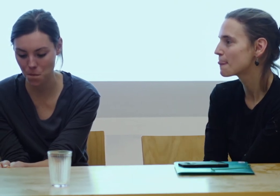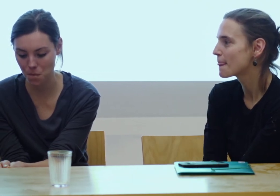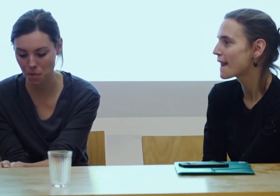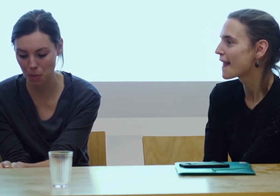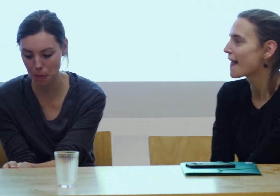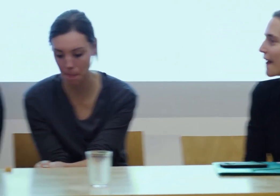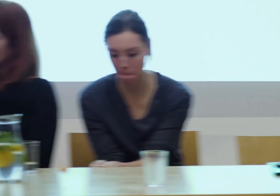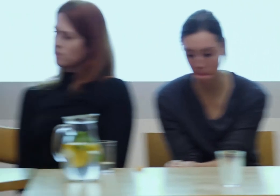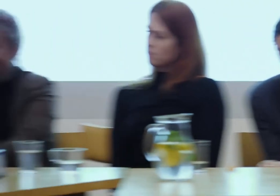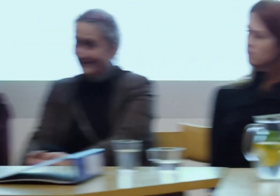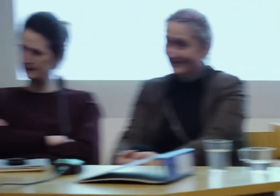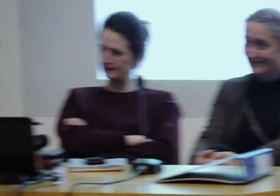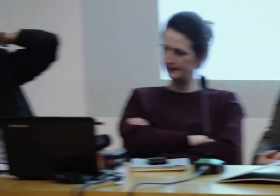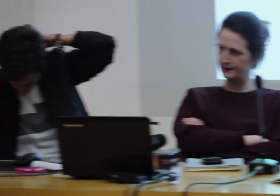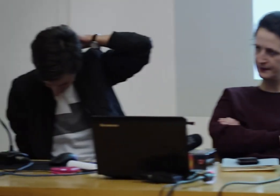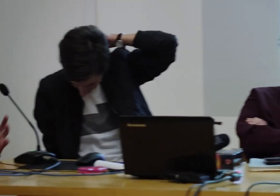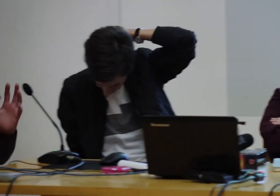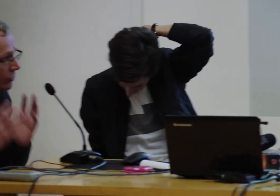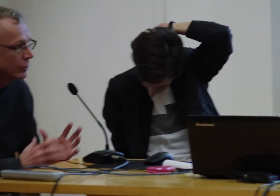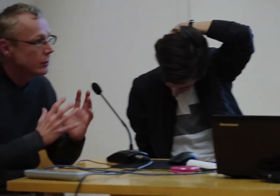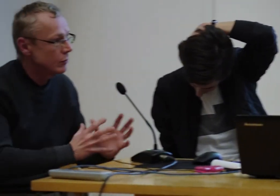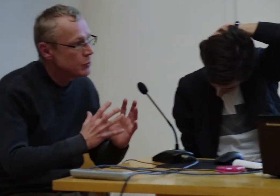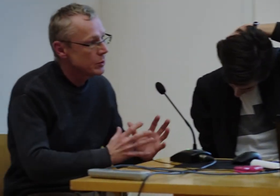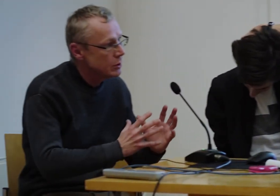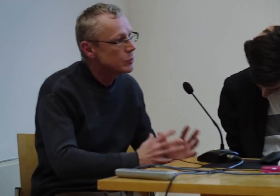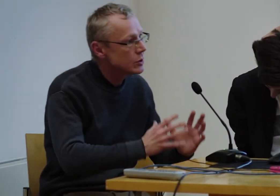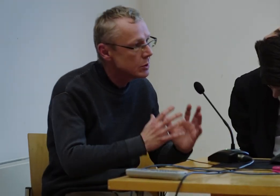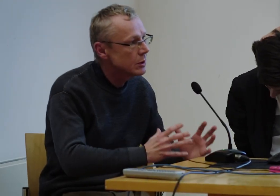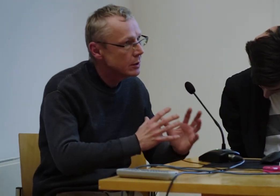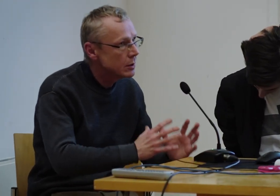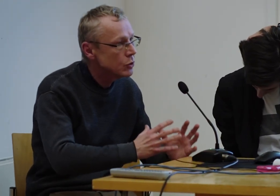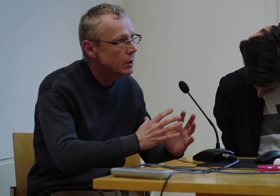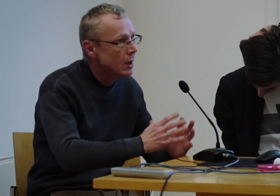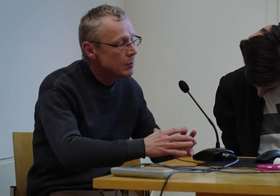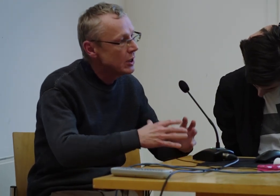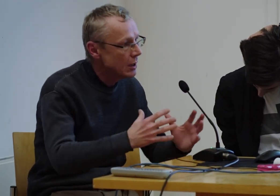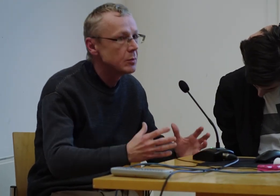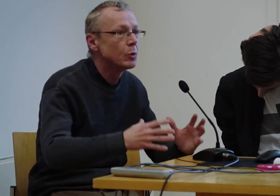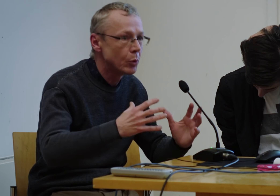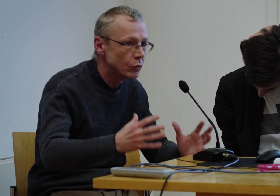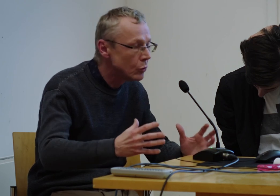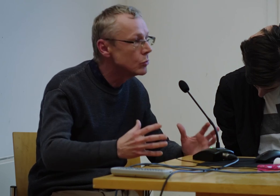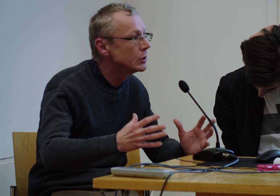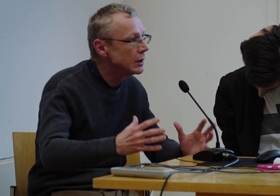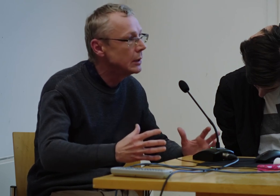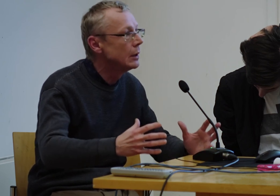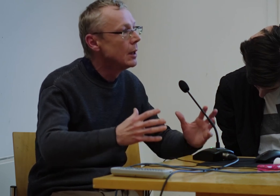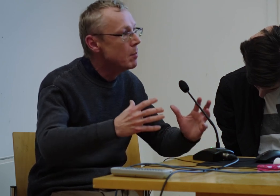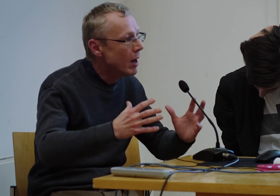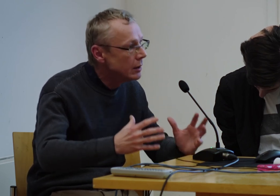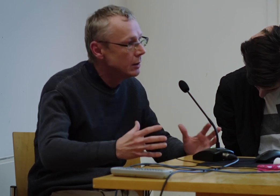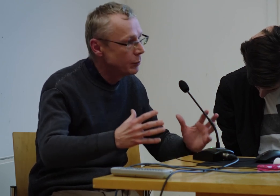Určitě my jako třeba jako v Ostravě o tom jako by hrozně intenzivně přemýšlíme, protože samozřejmě i tím, že přecházíme do prostorů,